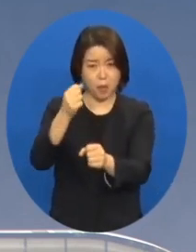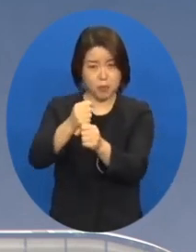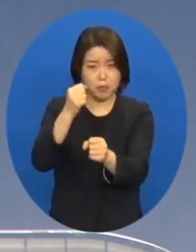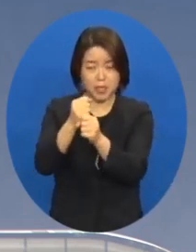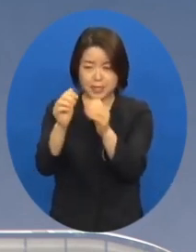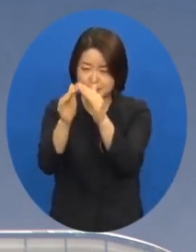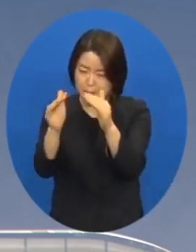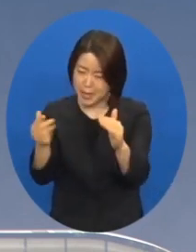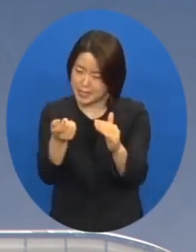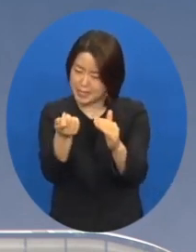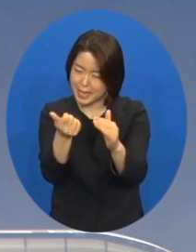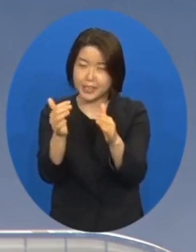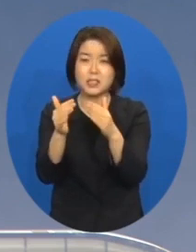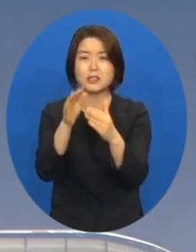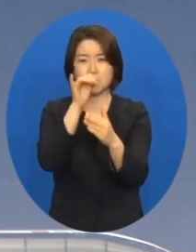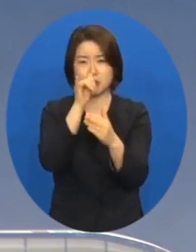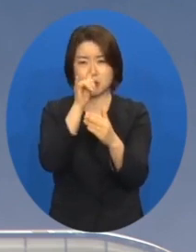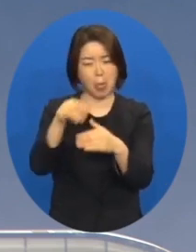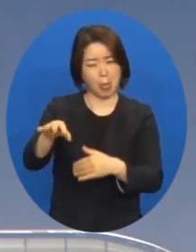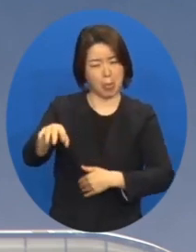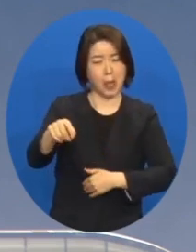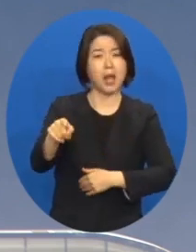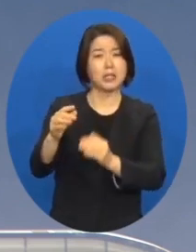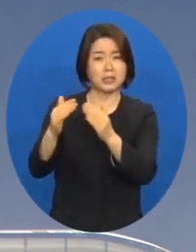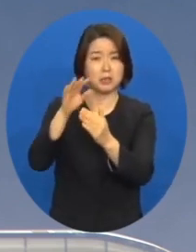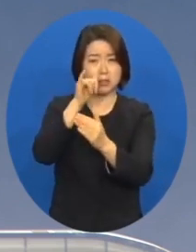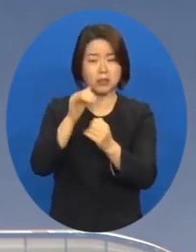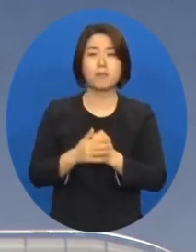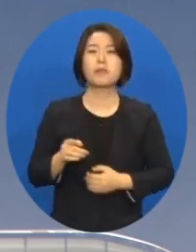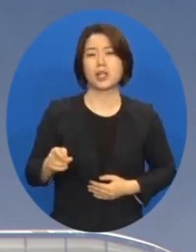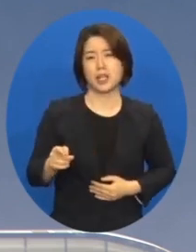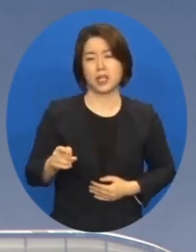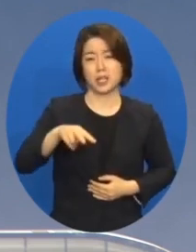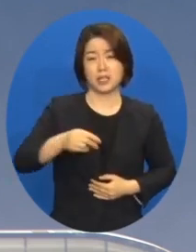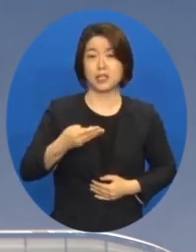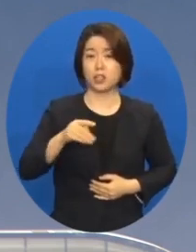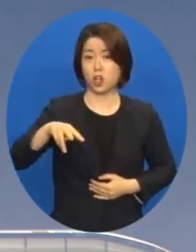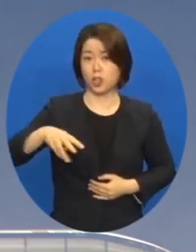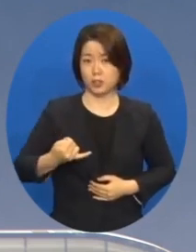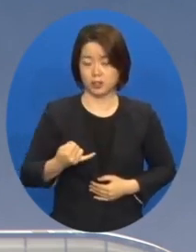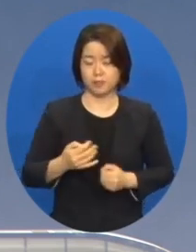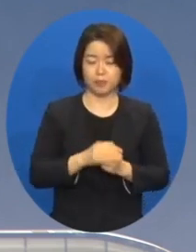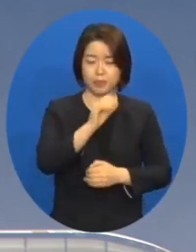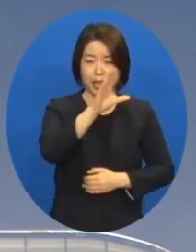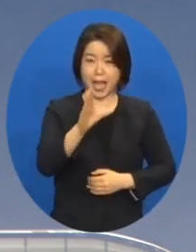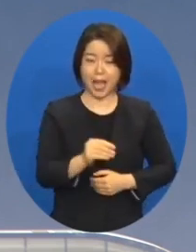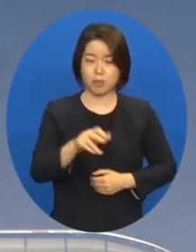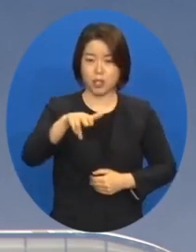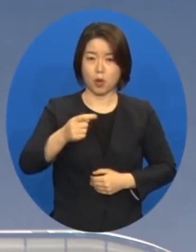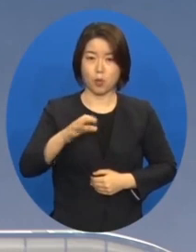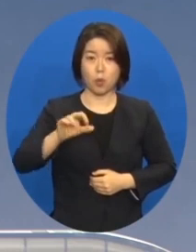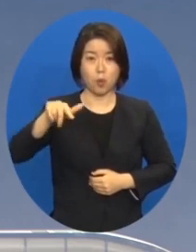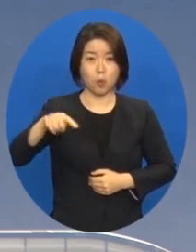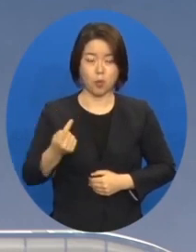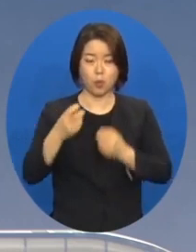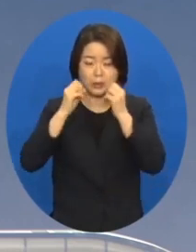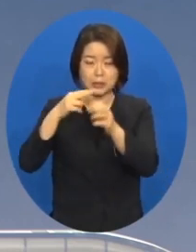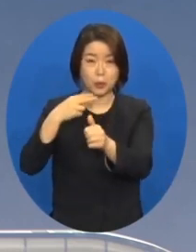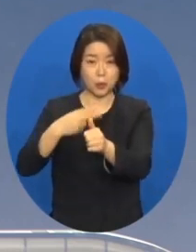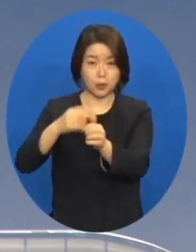만든 오두막집입니다. 그 집이 바로 스터드 선교사가 아프리카 콩고 선교사로 있을 때 살던